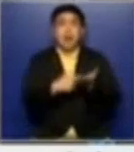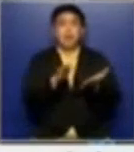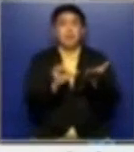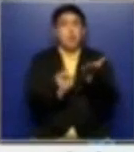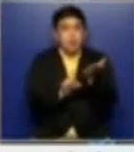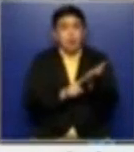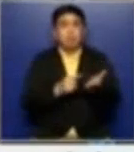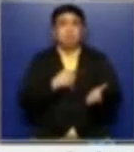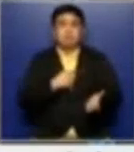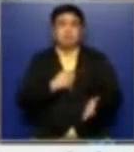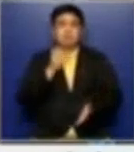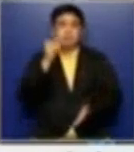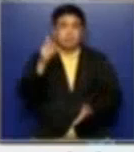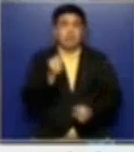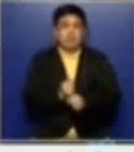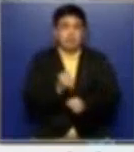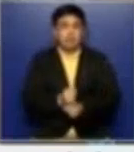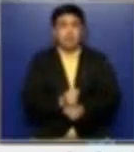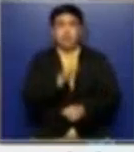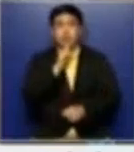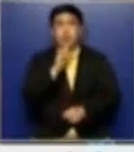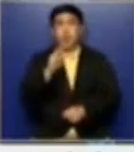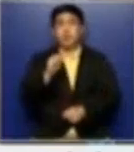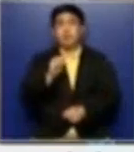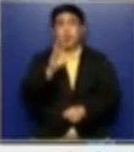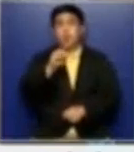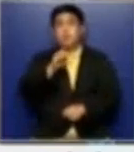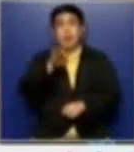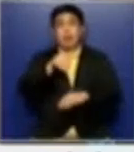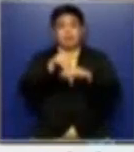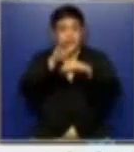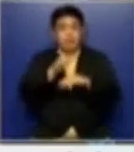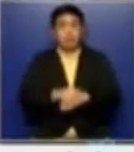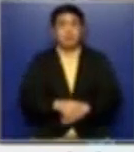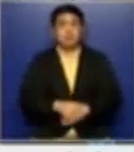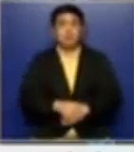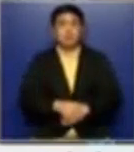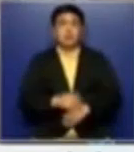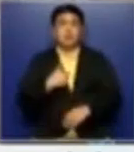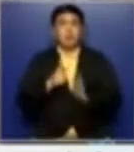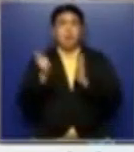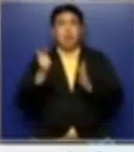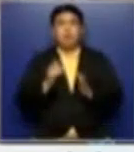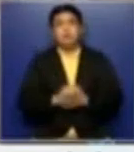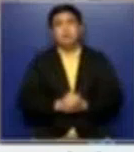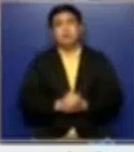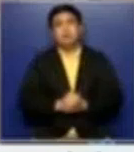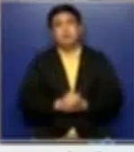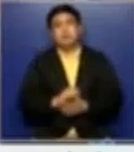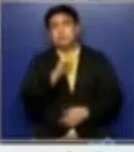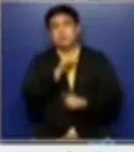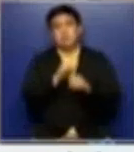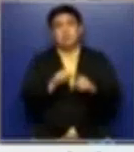งานแต่60หรือเอาต่อให้65นะนี่สาธารณะ65เมื่อไหร่ผมออกตาย